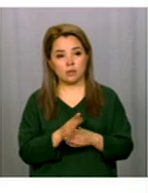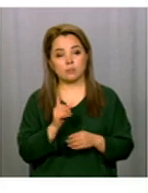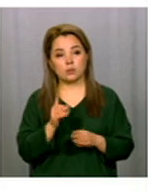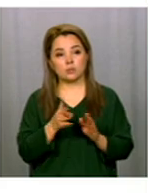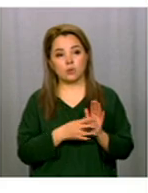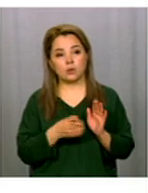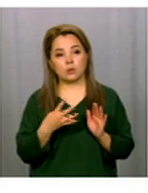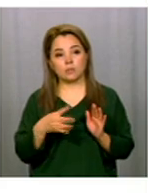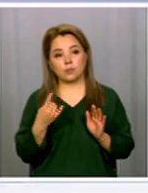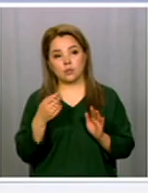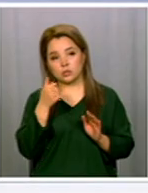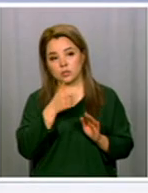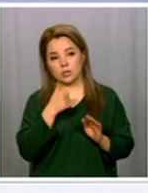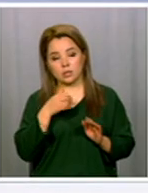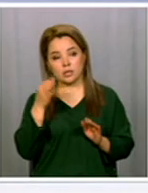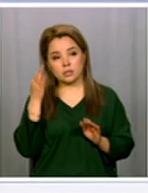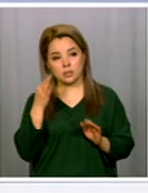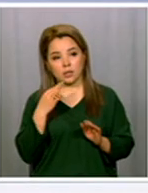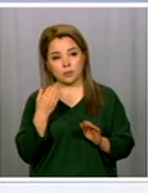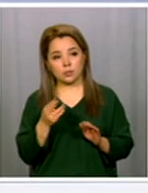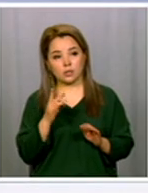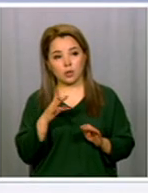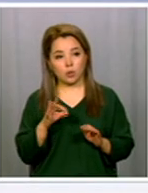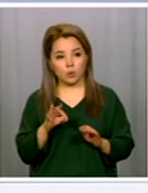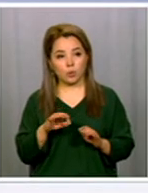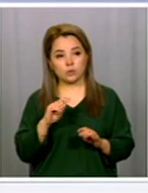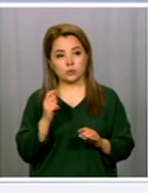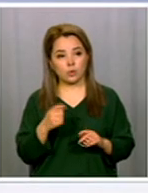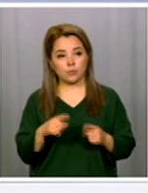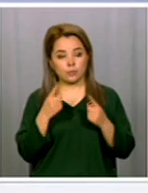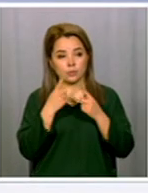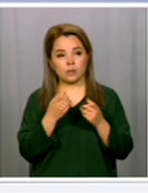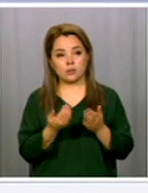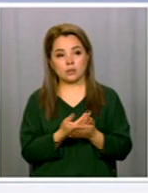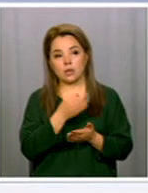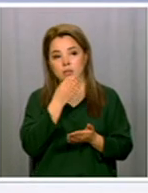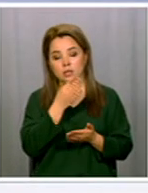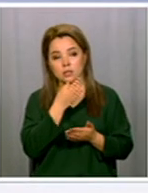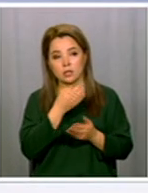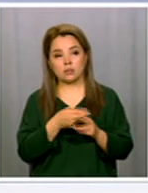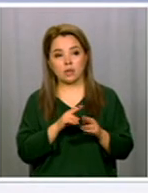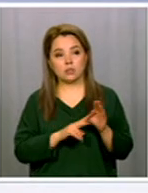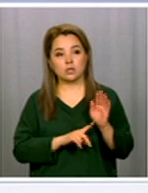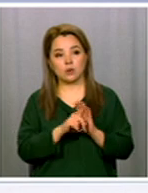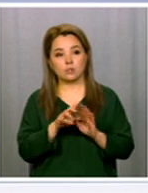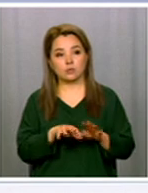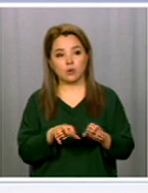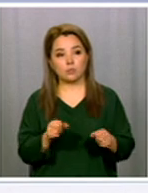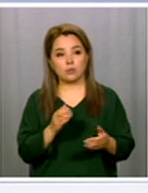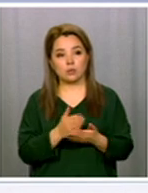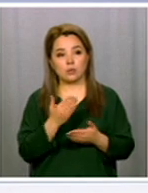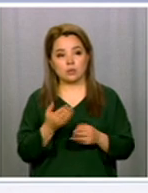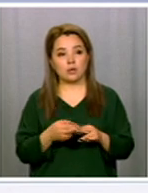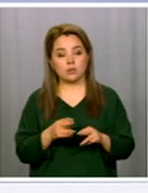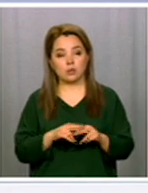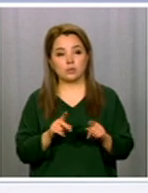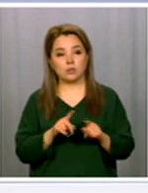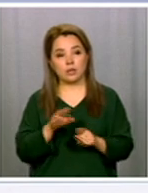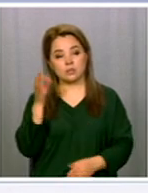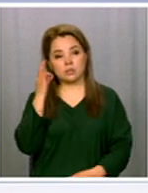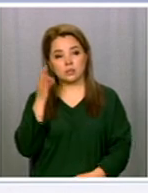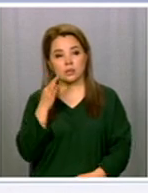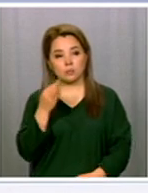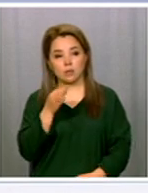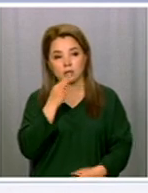жылы 22 маусымда Германия ксро-ға соғыс жарияламастан шабуылын бастаған болатын. Және жалпы Германияның әскери